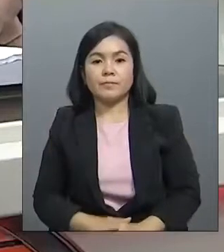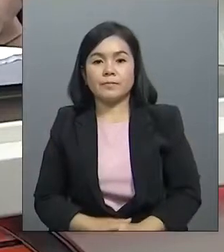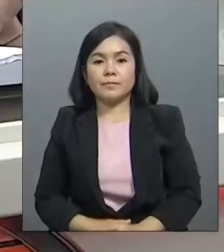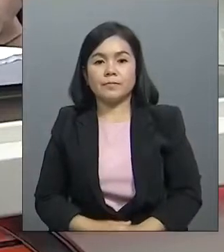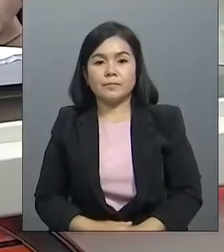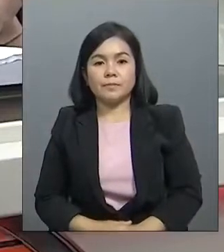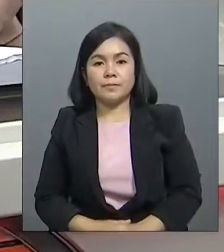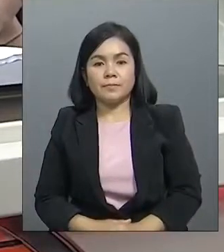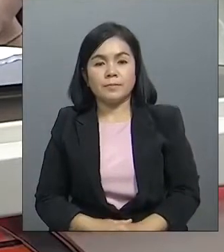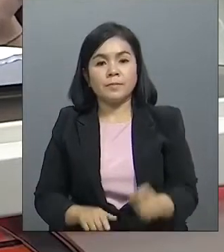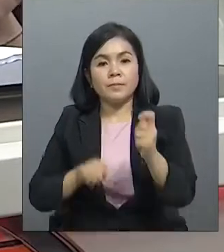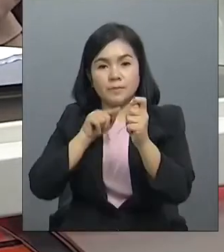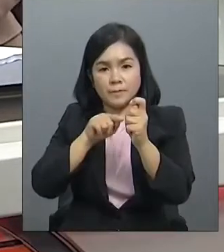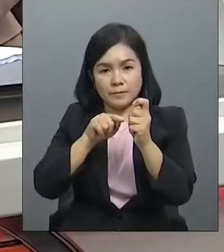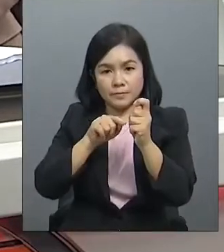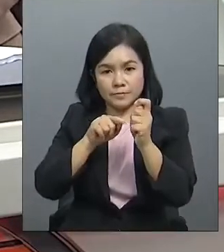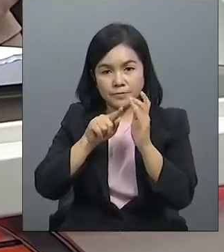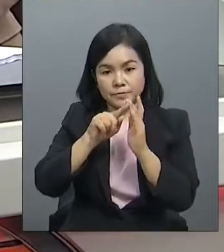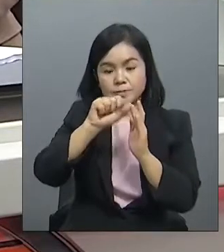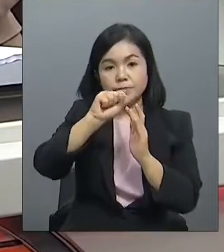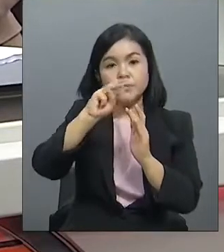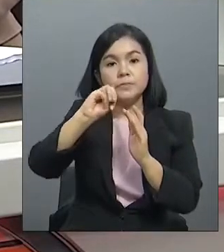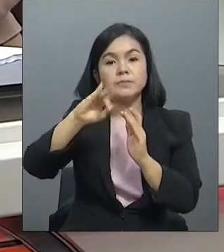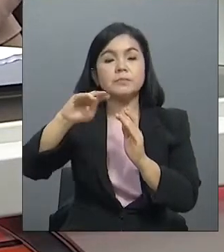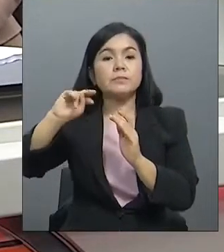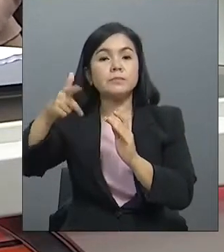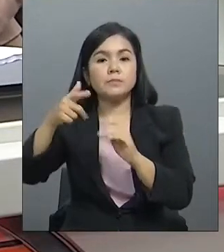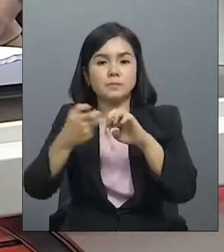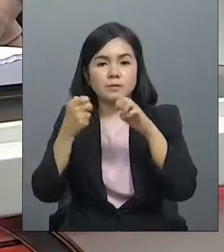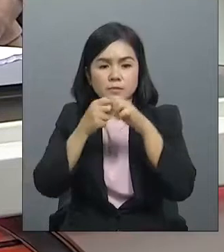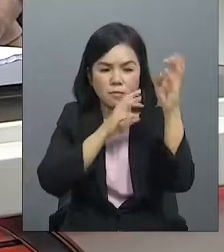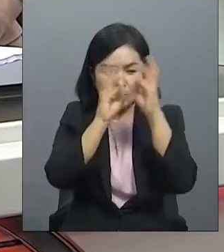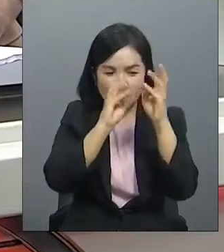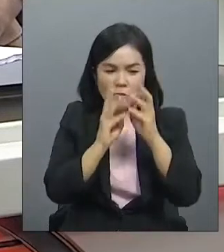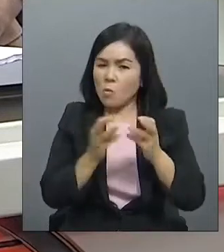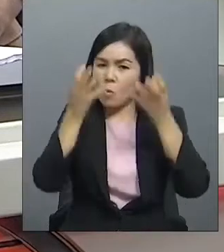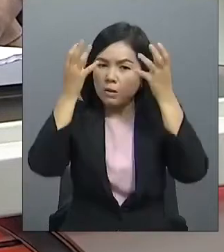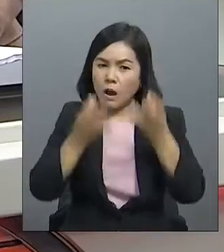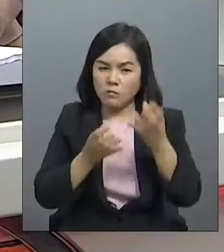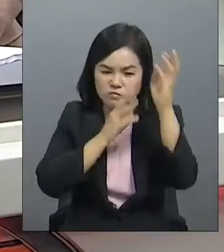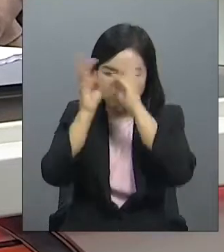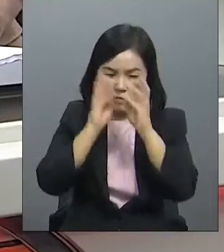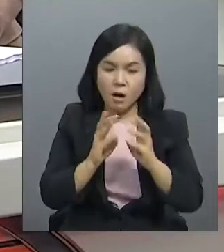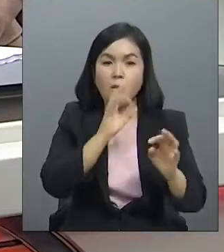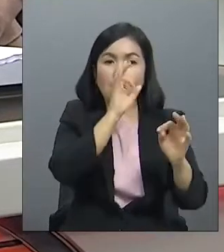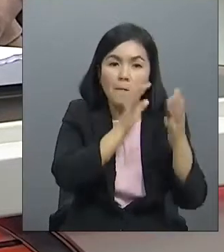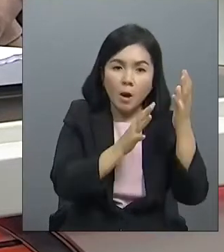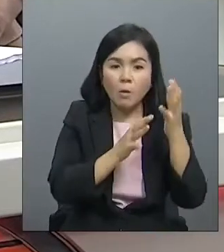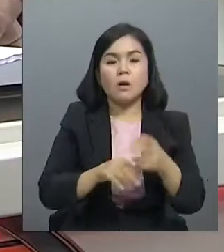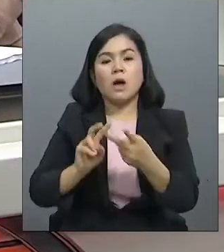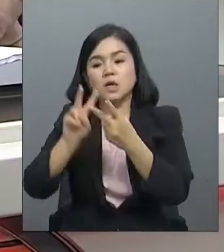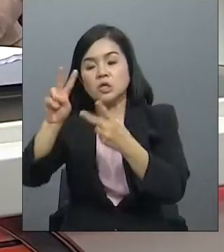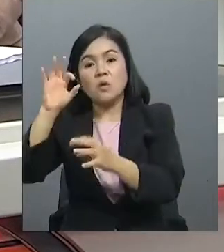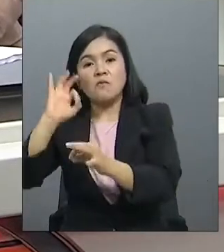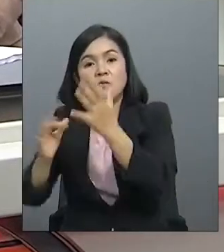เป็นหนึ่งในพื้นที่ที่ประสบกับปัญหาฝุ่นควันอย่างรุนแรงจากการเผาและไฟป่าที่เกิดขึ้นมากเป็นอันดับต้นๆของจังหวัด